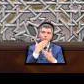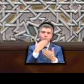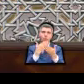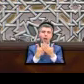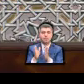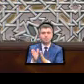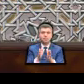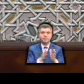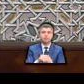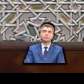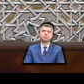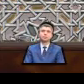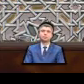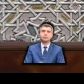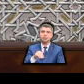تعقيب الفريق الحركي.